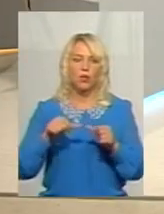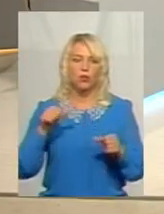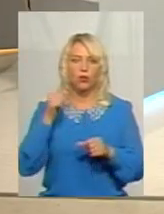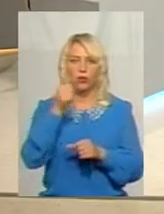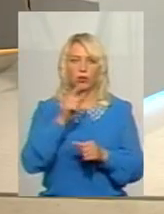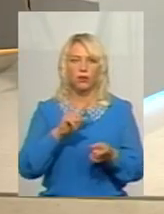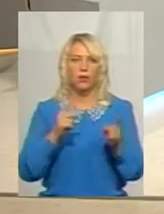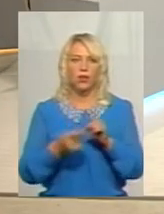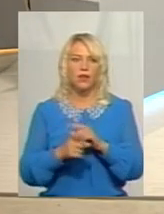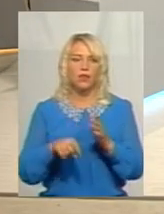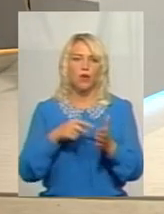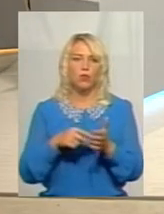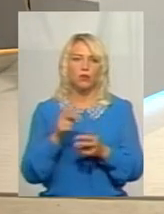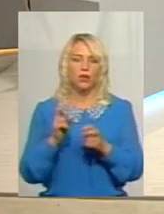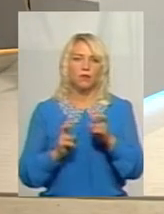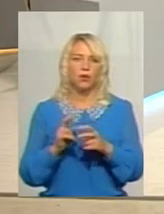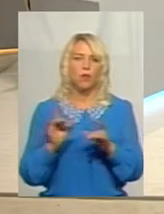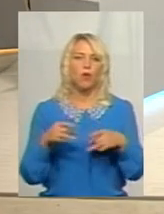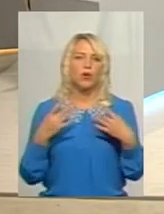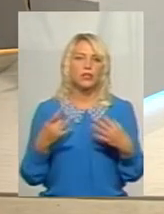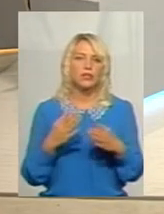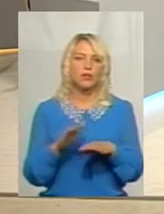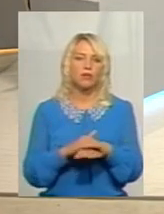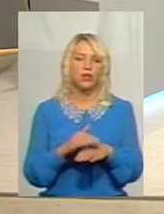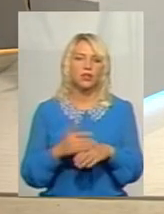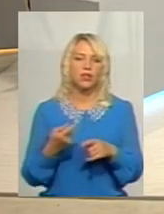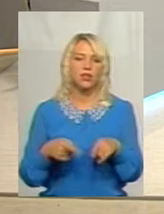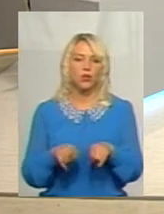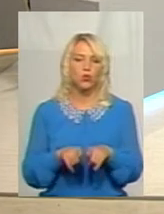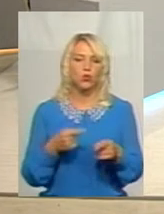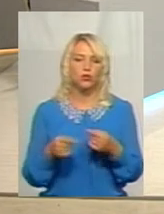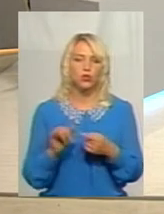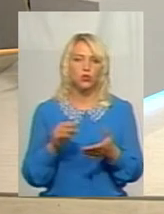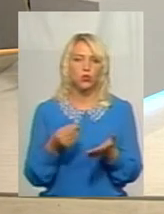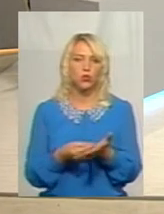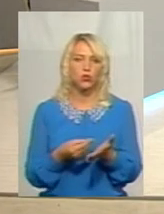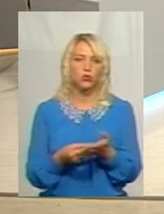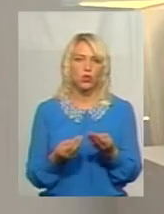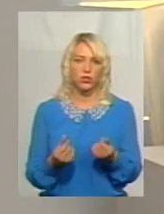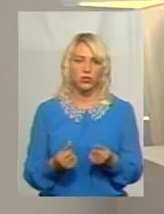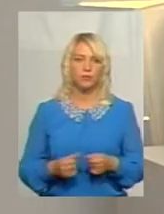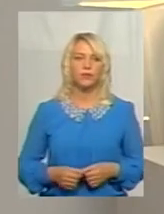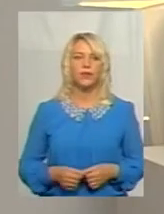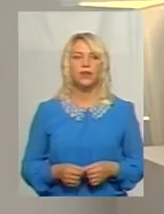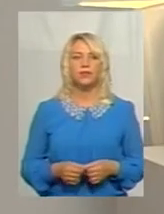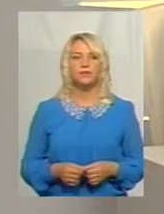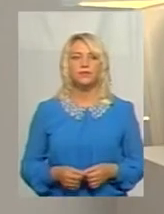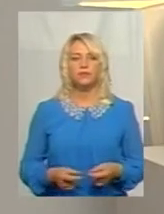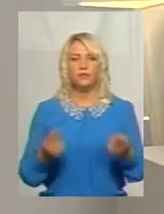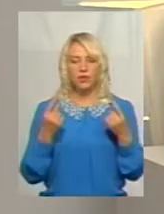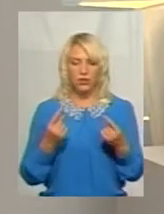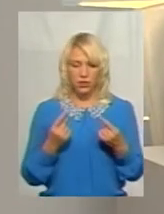на комунальні підприємства. От поясніть, будь ласка, таку різницю у кошторисах. Ну, щодо значного